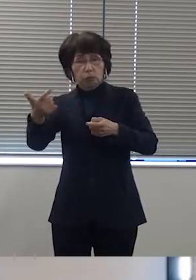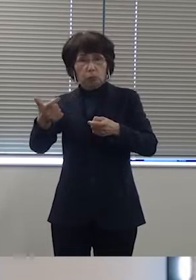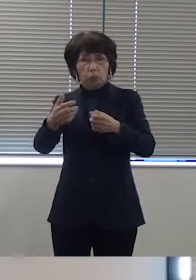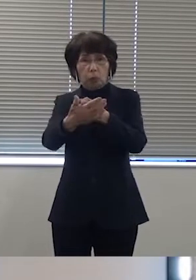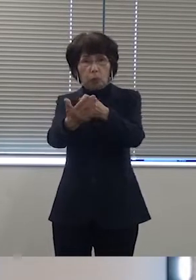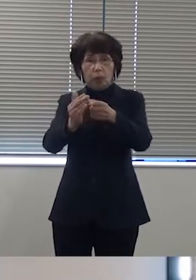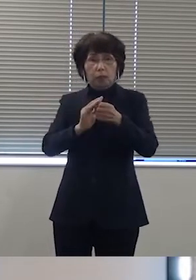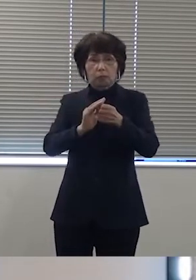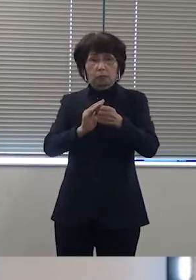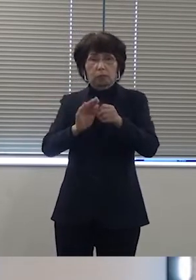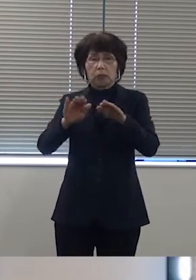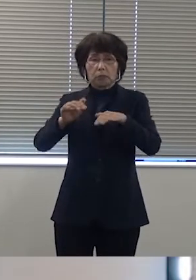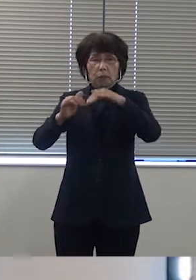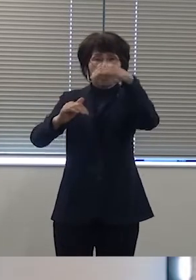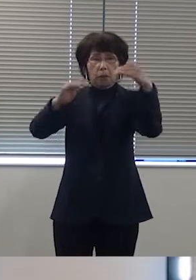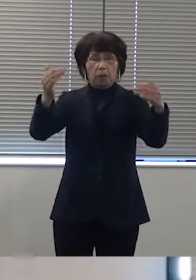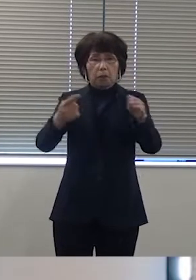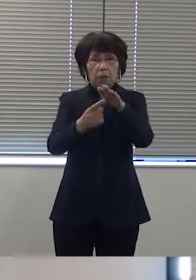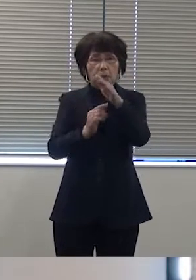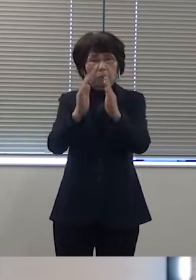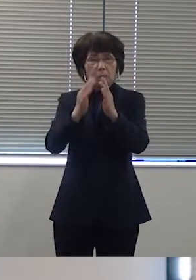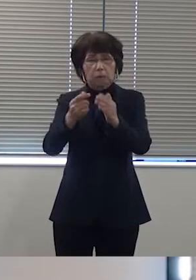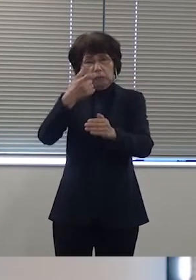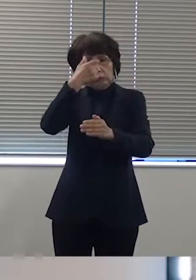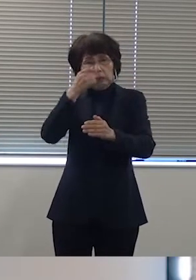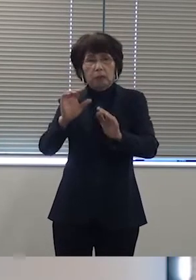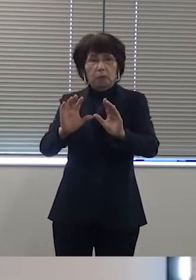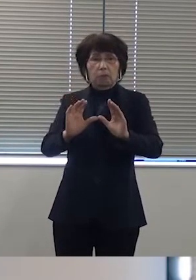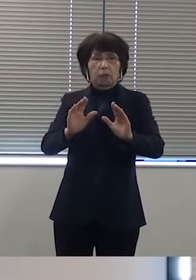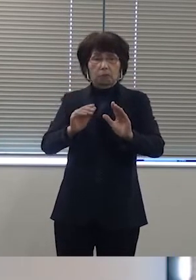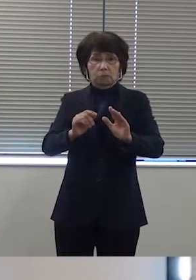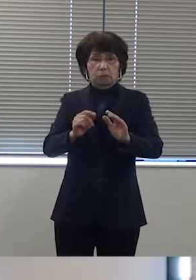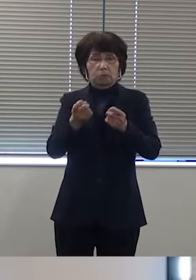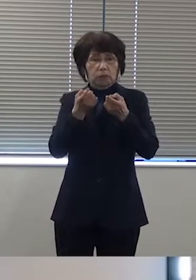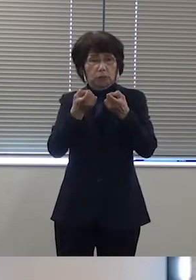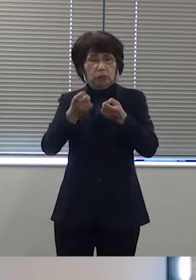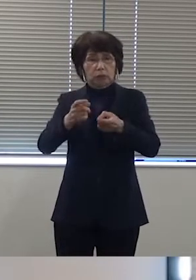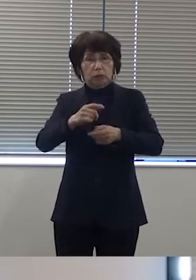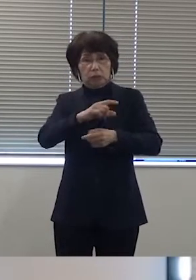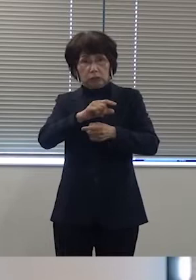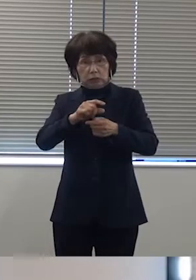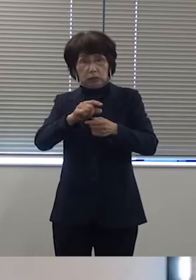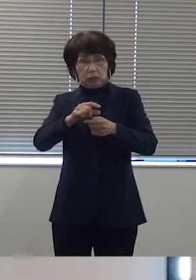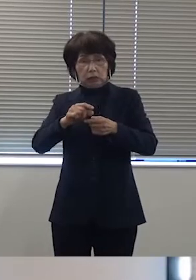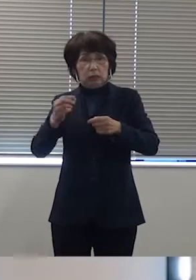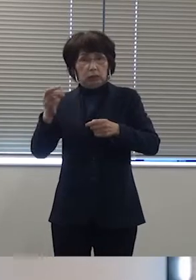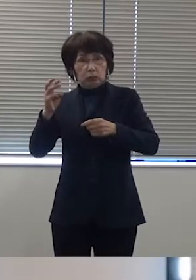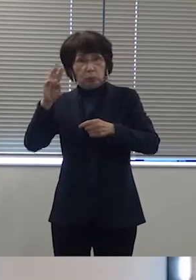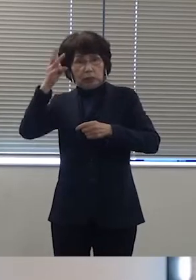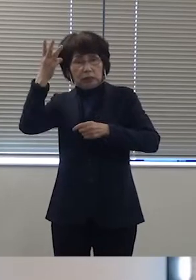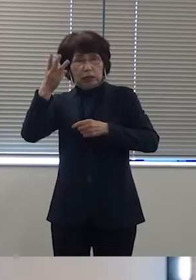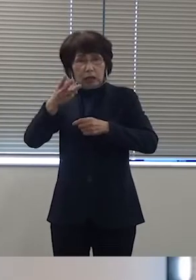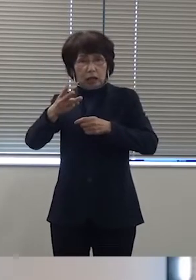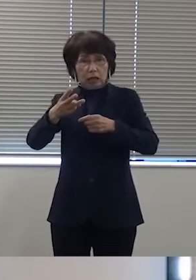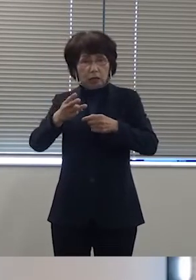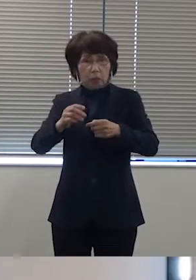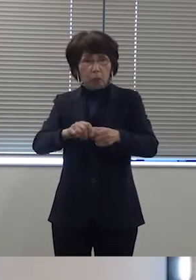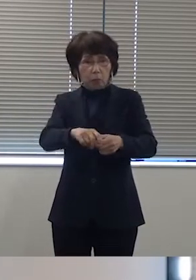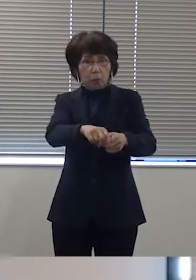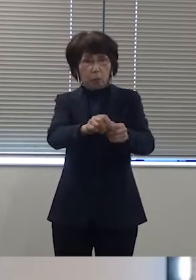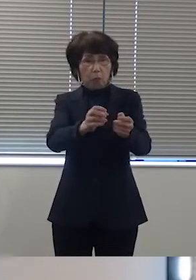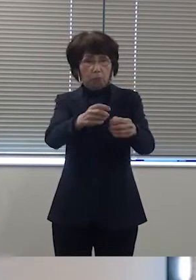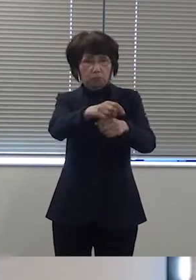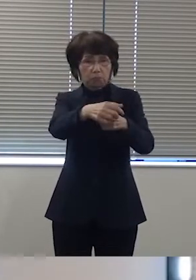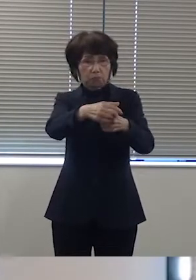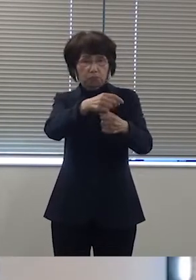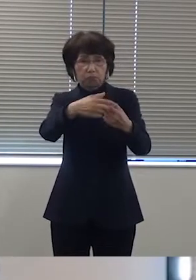害を防止するため、市が一括してイノシシと鹿用のくくり罠を購入し、捕獲者に発行するもので